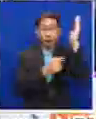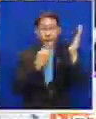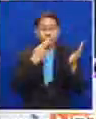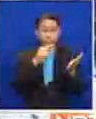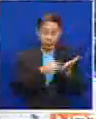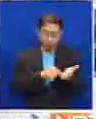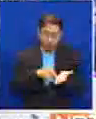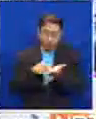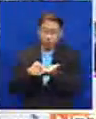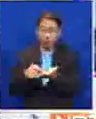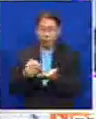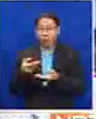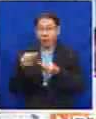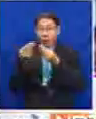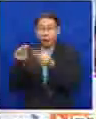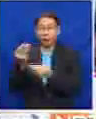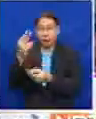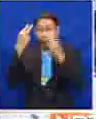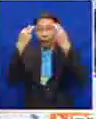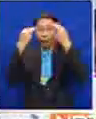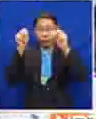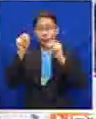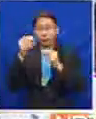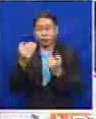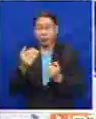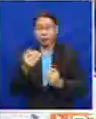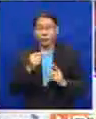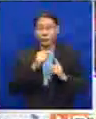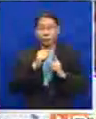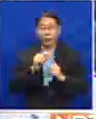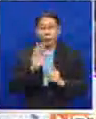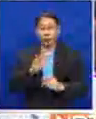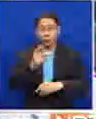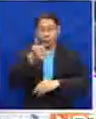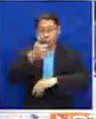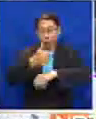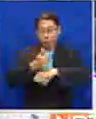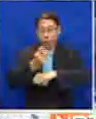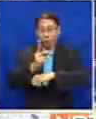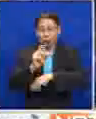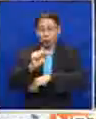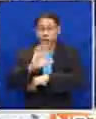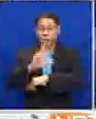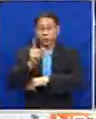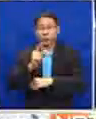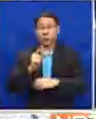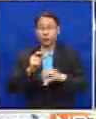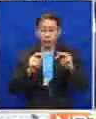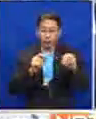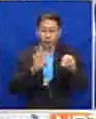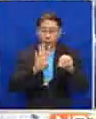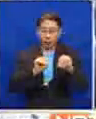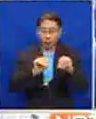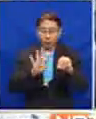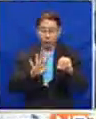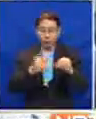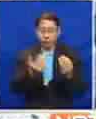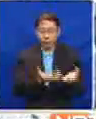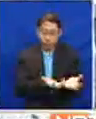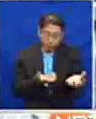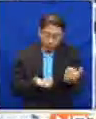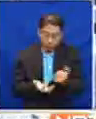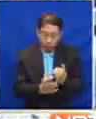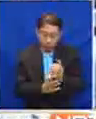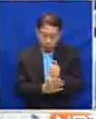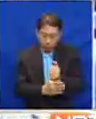ความเป็นธรรมต่อนายกรัฐมนตรีกรณีคำสั่งของหัวหน้าคสชใช้อำนาจตามมาตรา 44ในการรื้อถอนพง